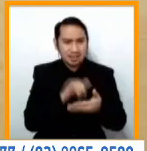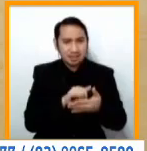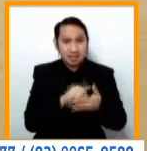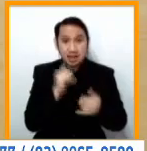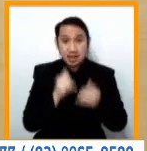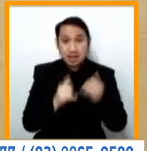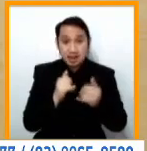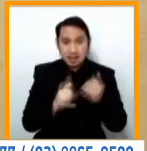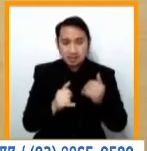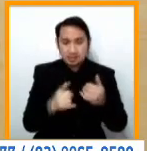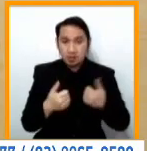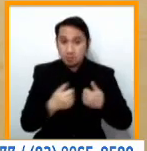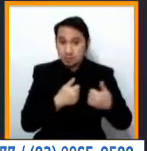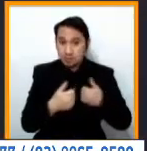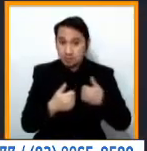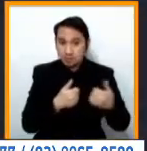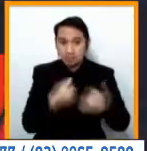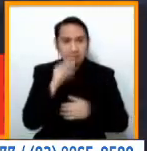kamao?